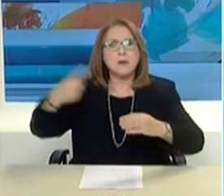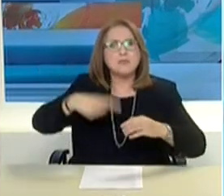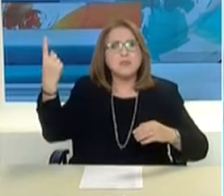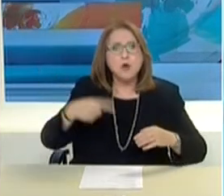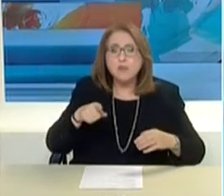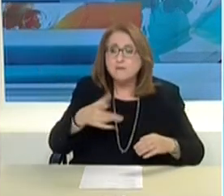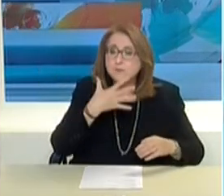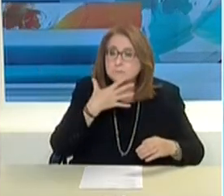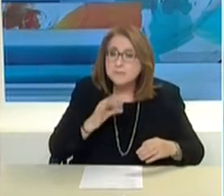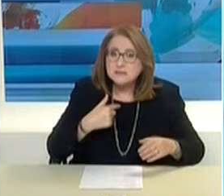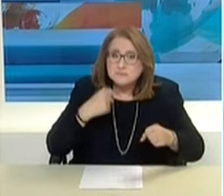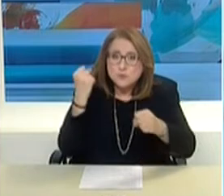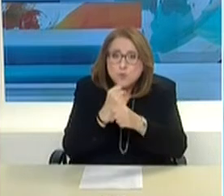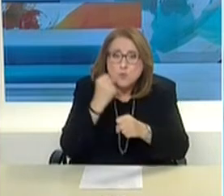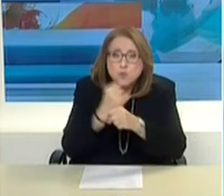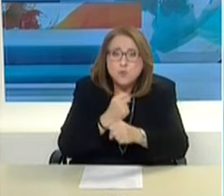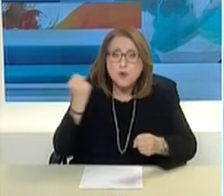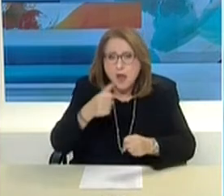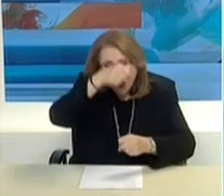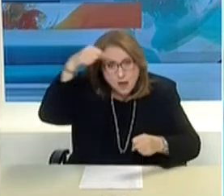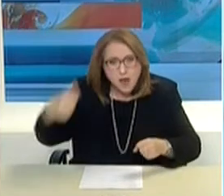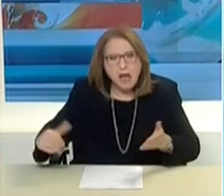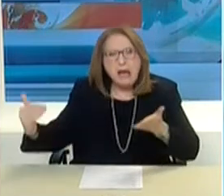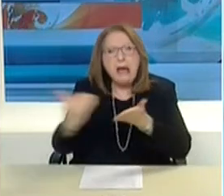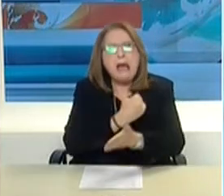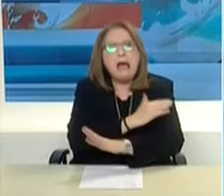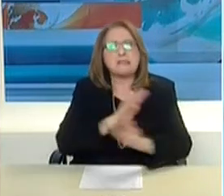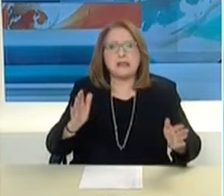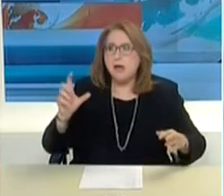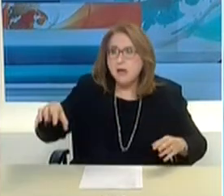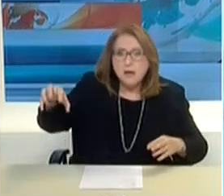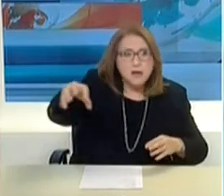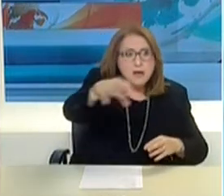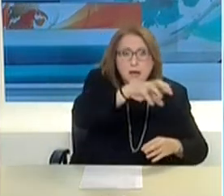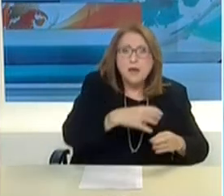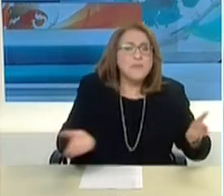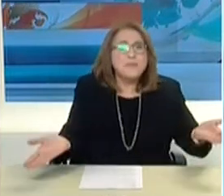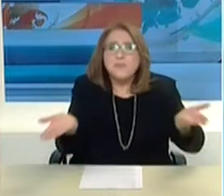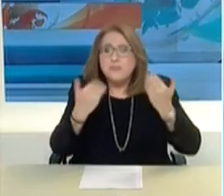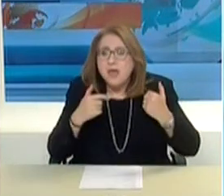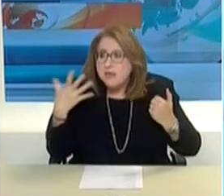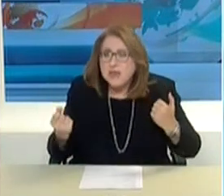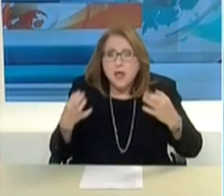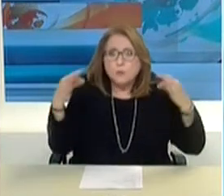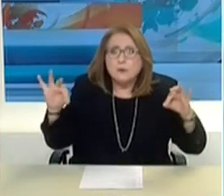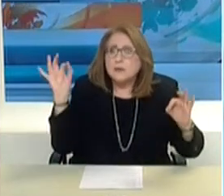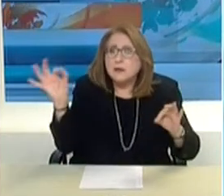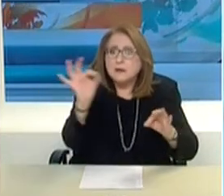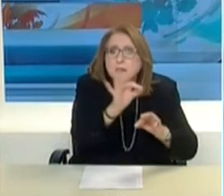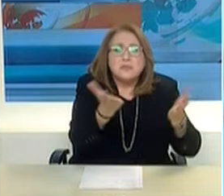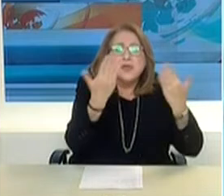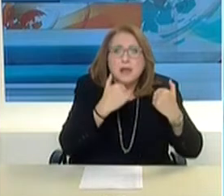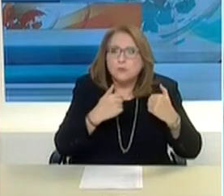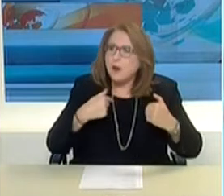περιοχές που δεν υπάρχει μετάδοση, στις τοπικές κοινωνίες, στους συνανθρώπους μας που δεν μπορεί να δουλέψει τόσο καλά το νοσοποιητικό